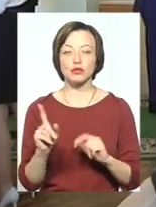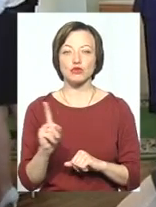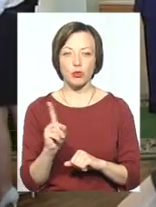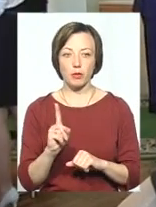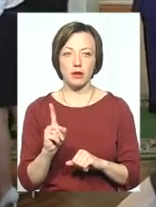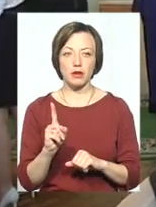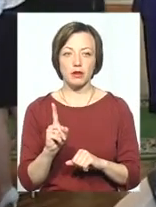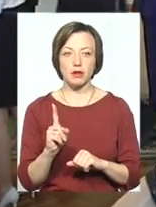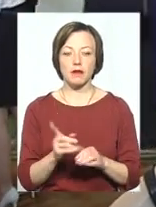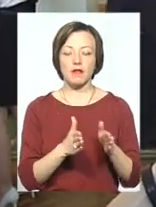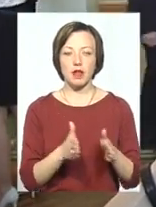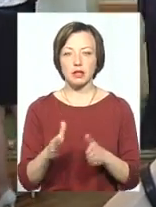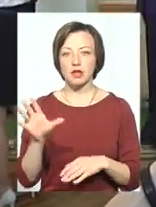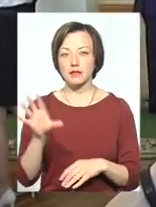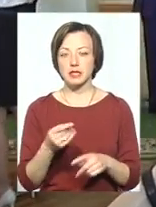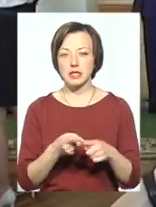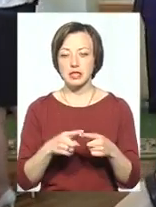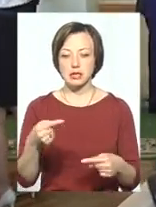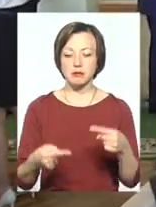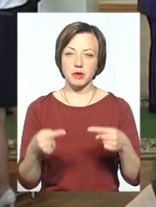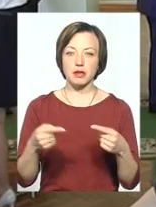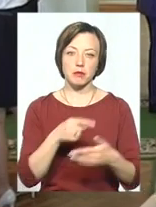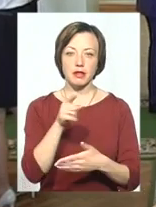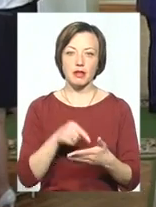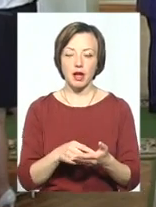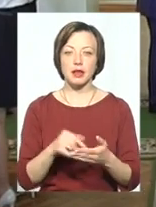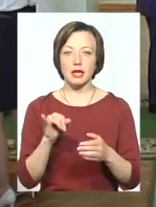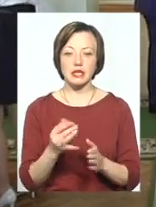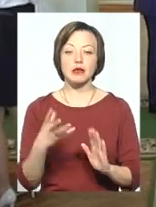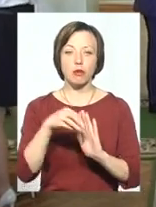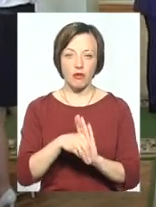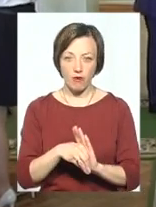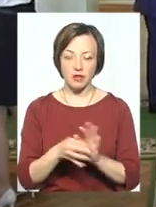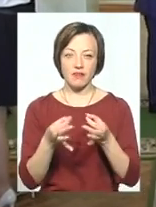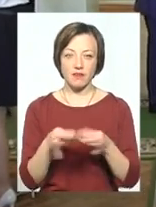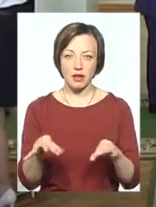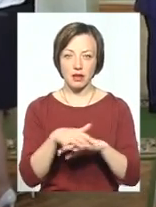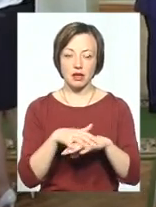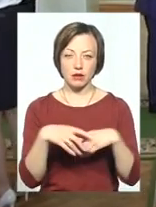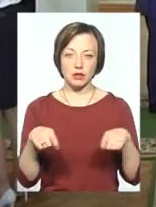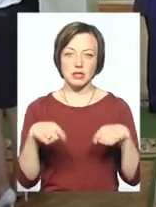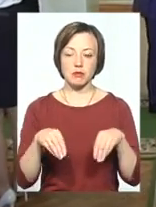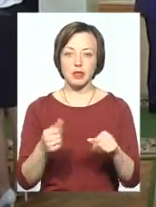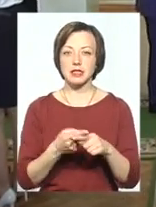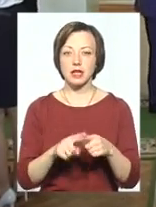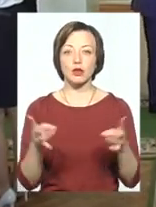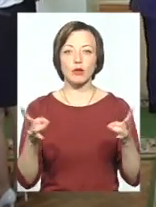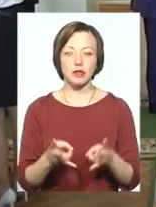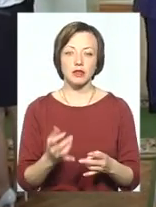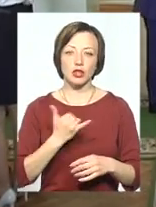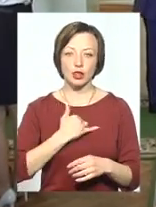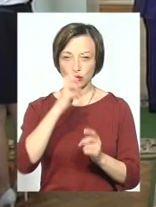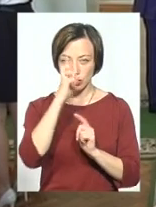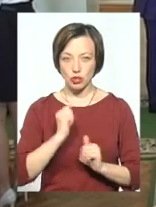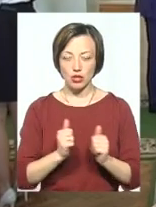щоб владнати ці всі спірні питання і таки запровадити вільний ринок землі. Це необхідно для нашої